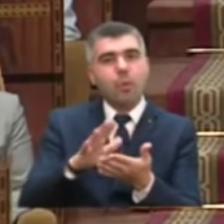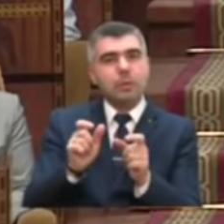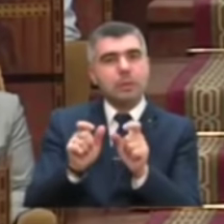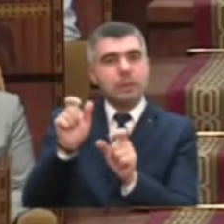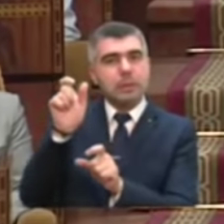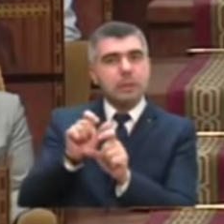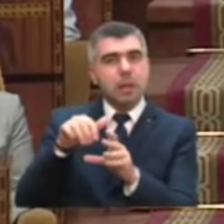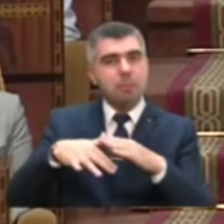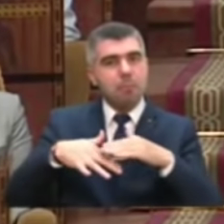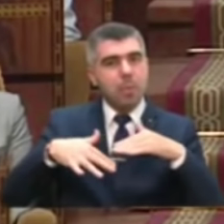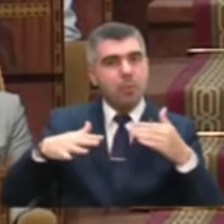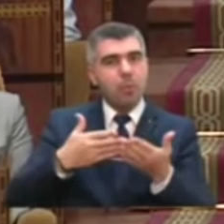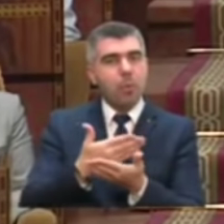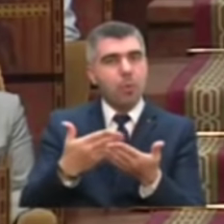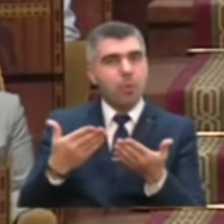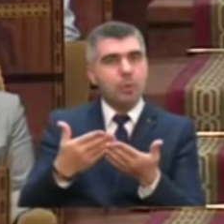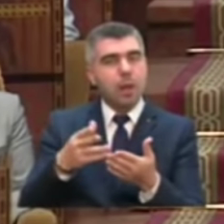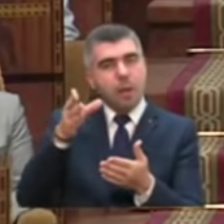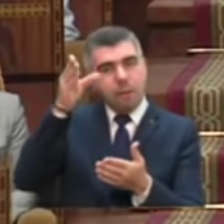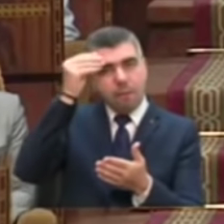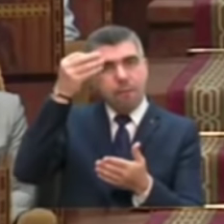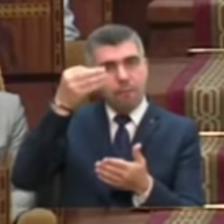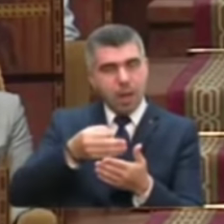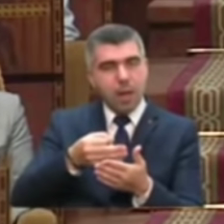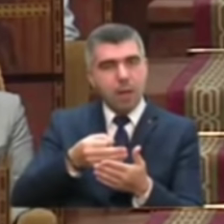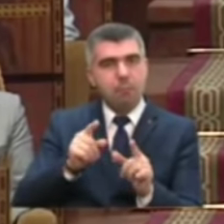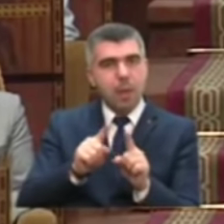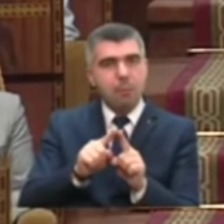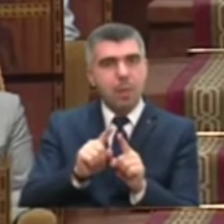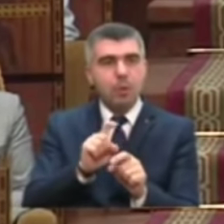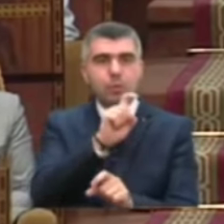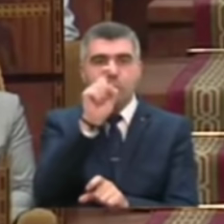والحضور الكريم في فهم نوعية